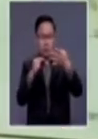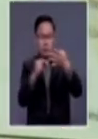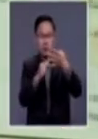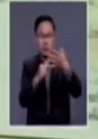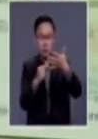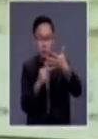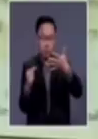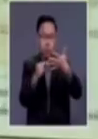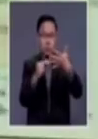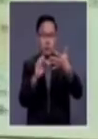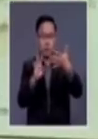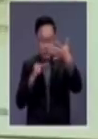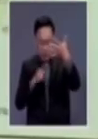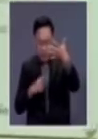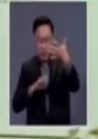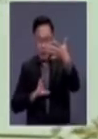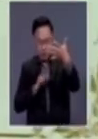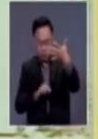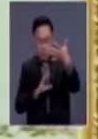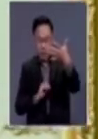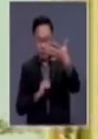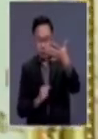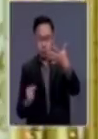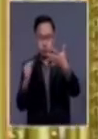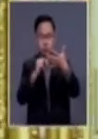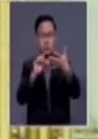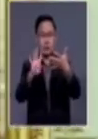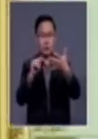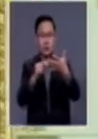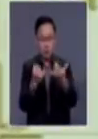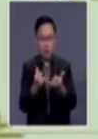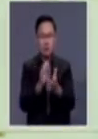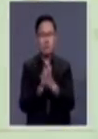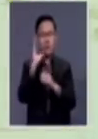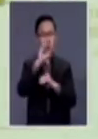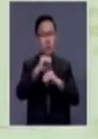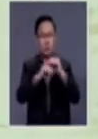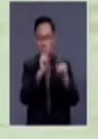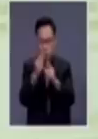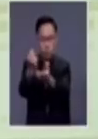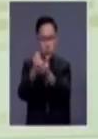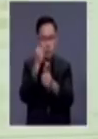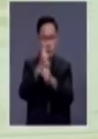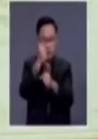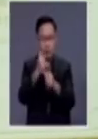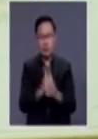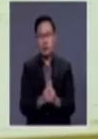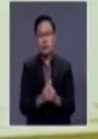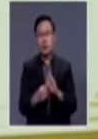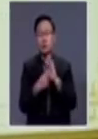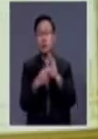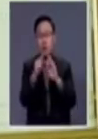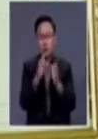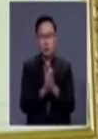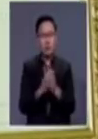ากที่โรงเรียนจะได้ปฏิบัติแล้วก็ทำโครงการต่างๆแล้วก็มีหลายๆส่วนอย่างเช่นในส่วน